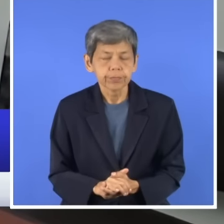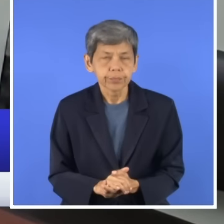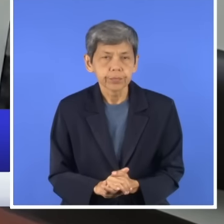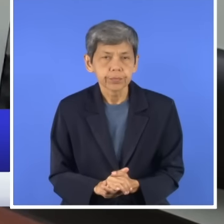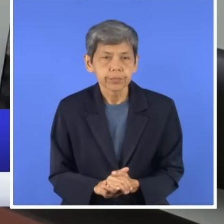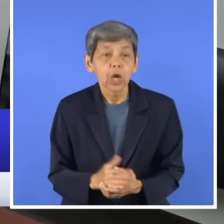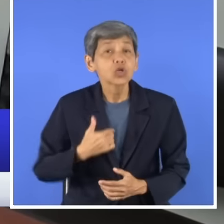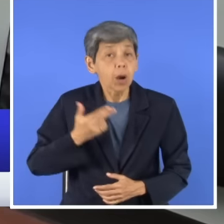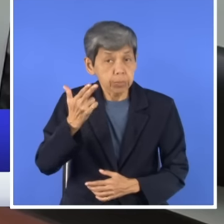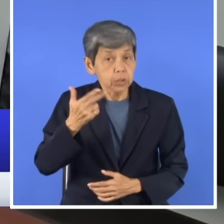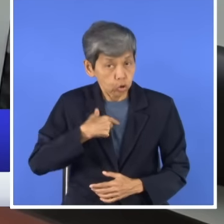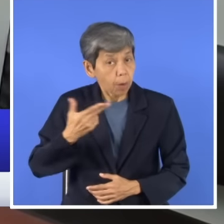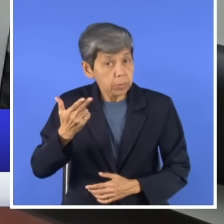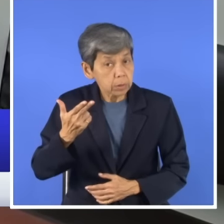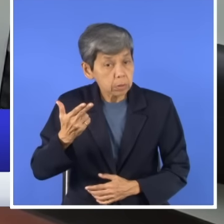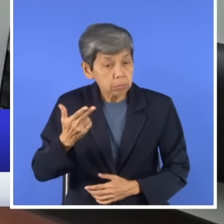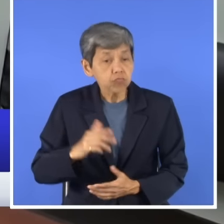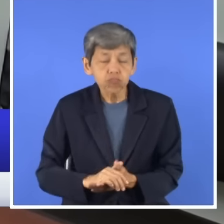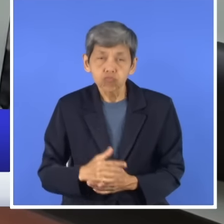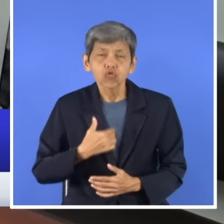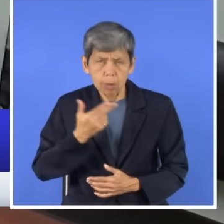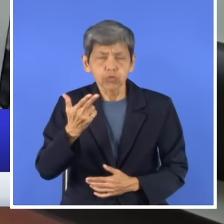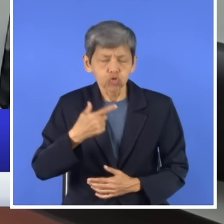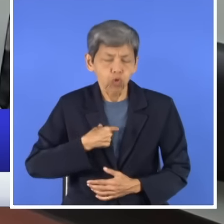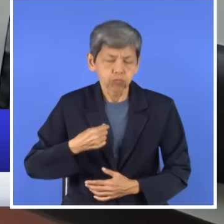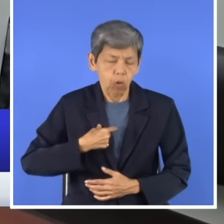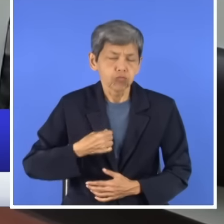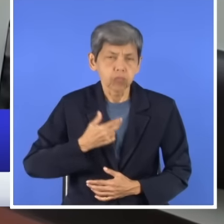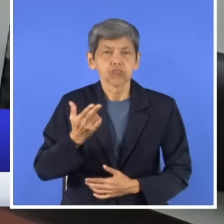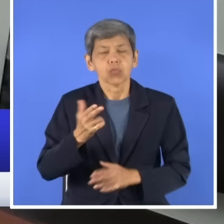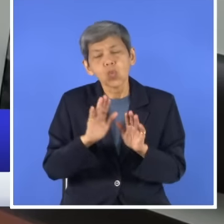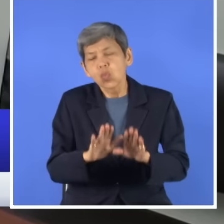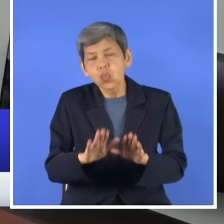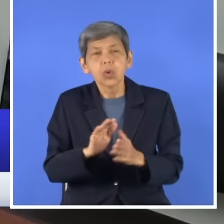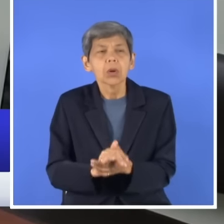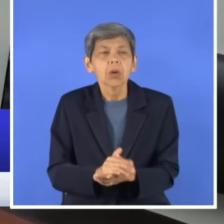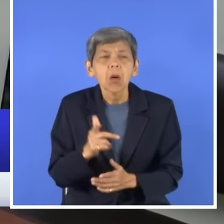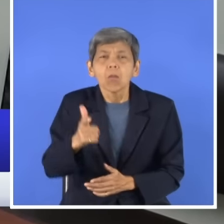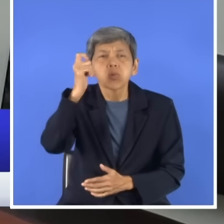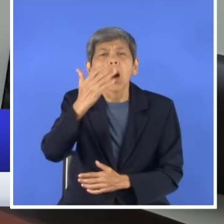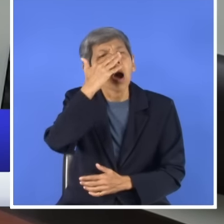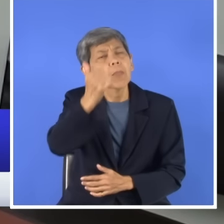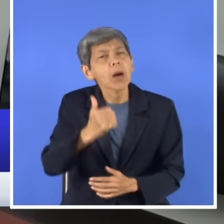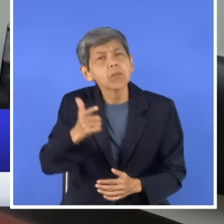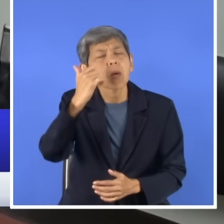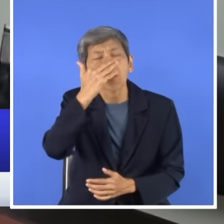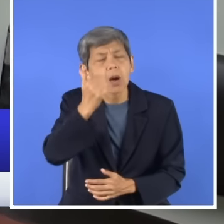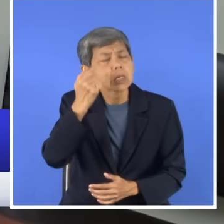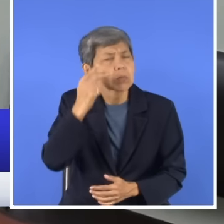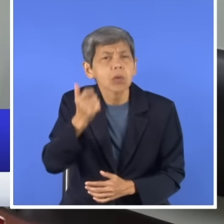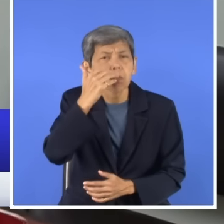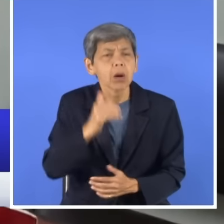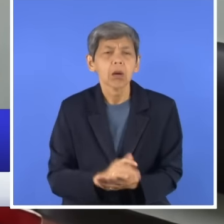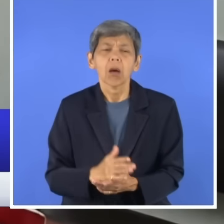ชอบเล่นปืนนะฮะ ก็เล่นบ้าง แล้ววันนั้นที่พี่ยิงเขานี่คิดยังไงฮะพี่ยิงครับ